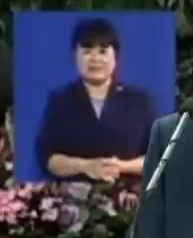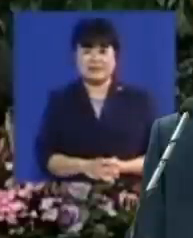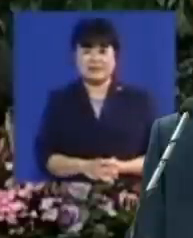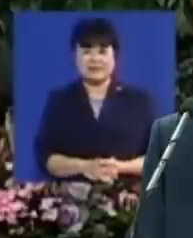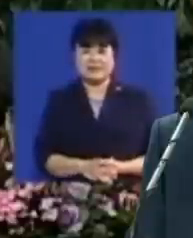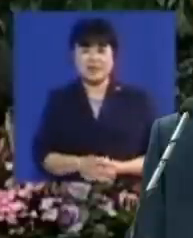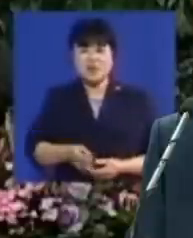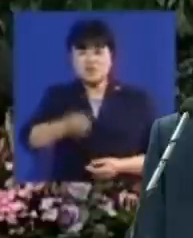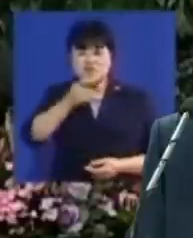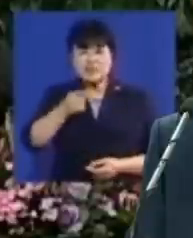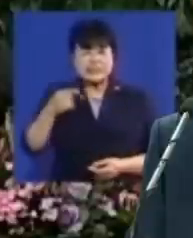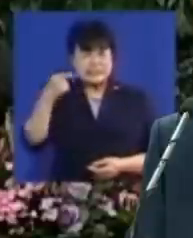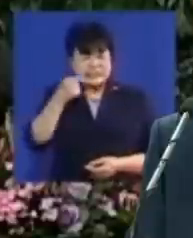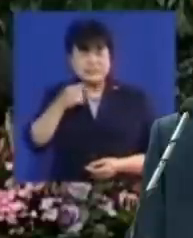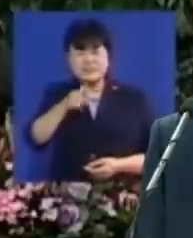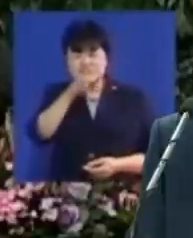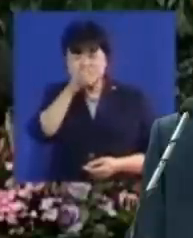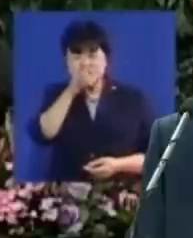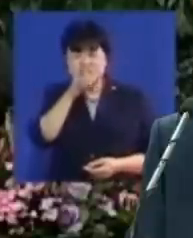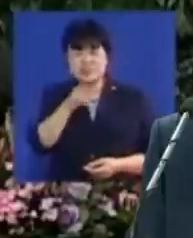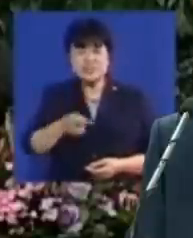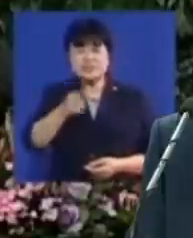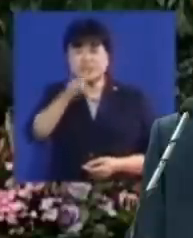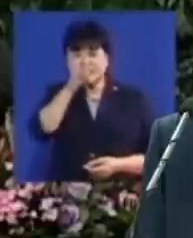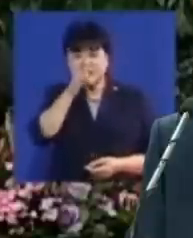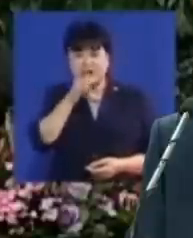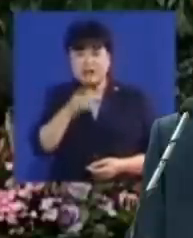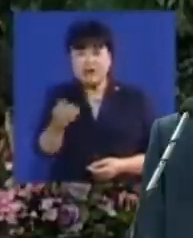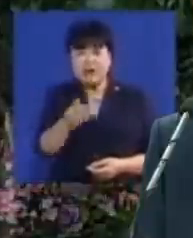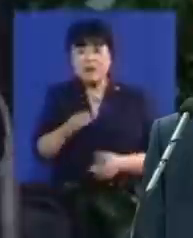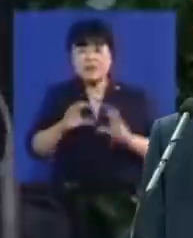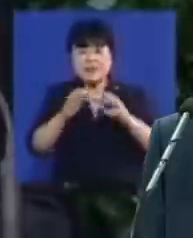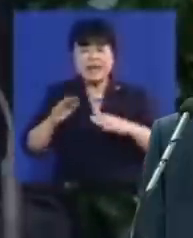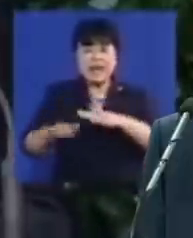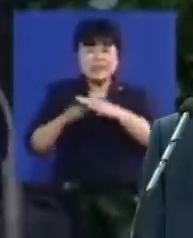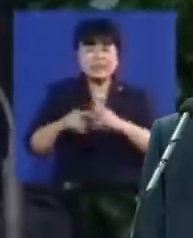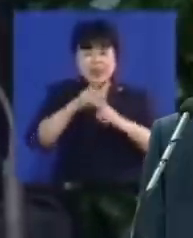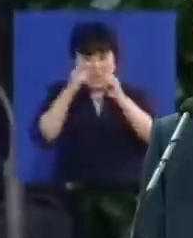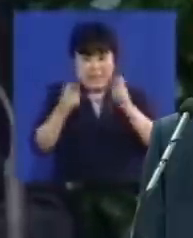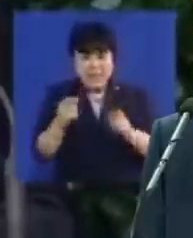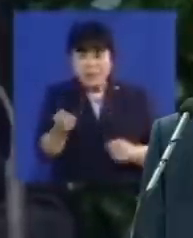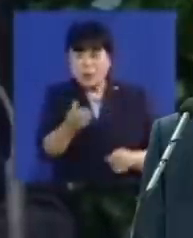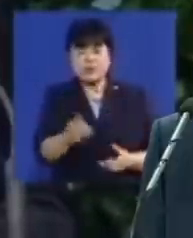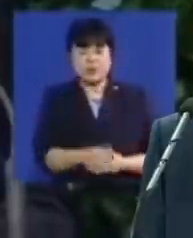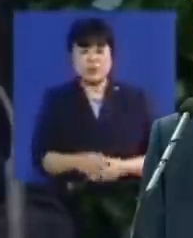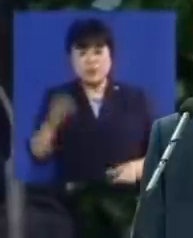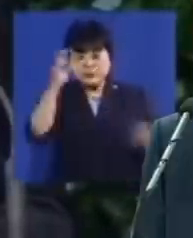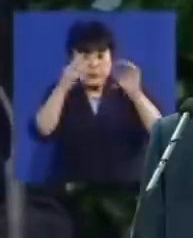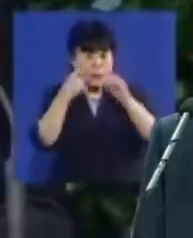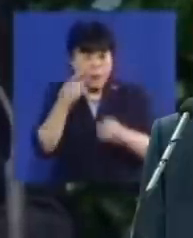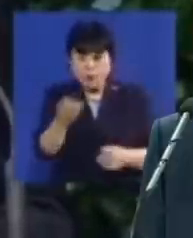연못물이 없는 나라, 가정, 개인이 있는지 한번 찾아보세요.